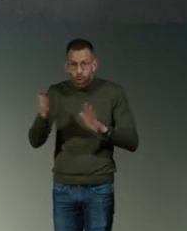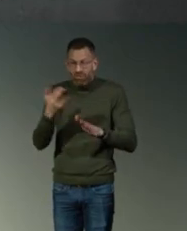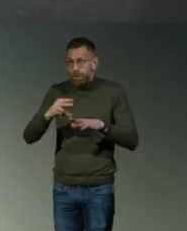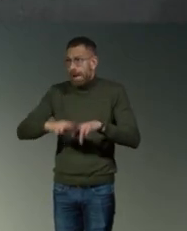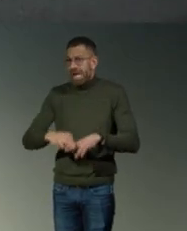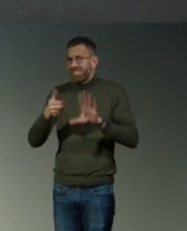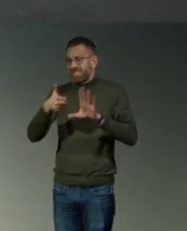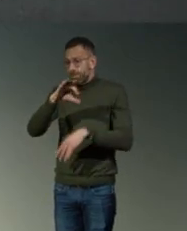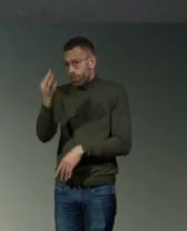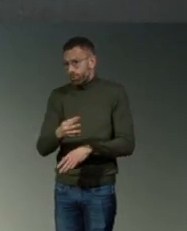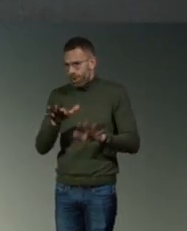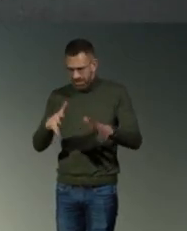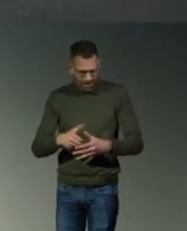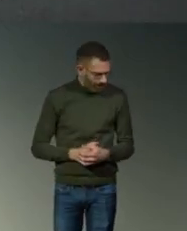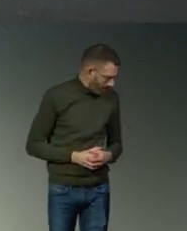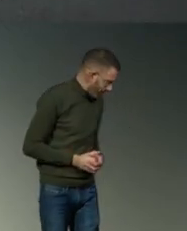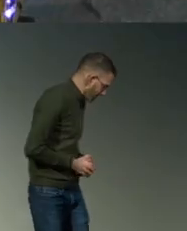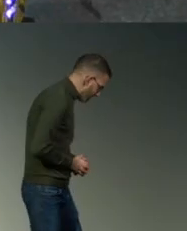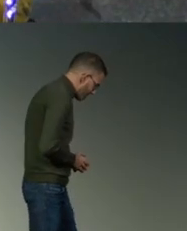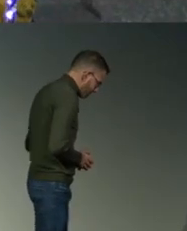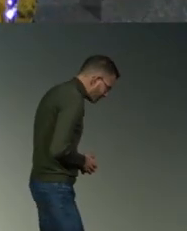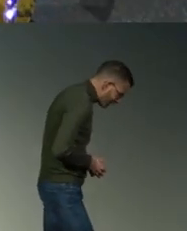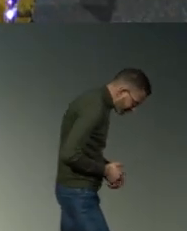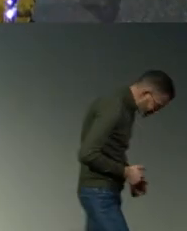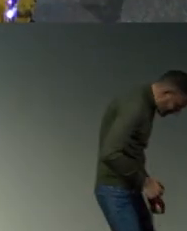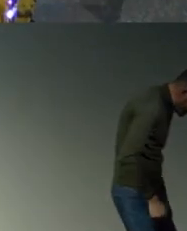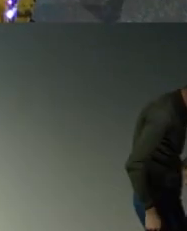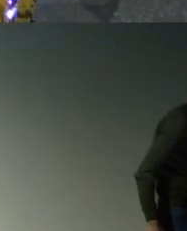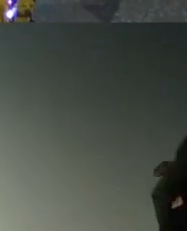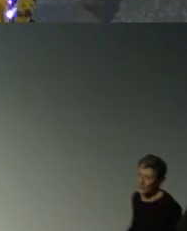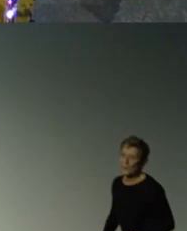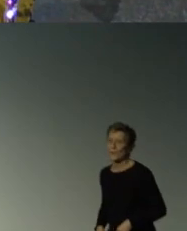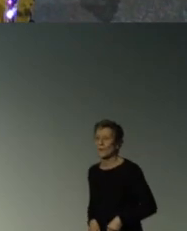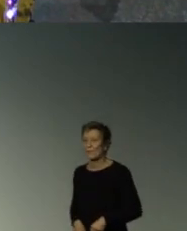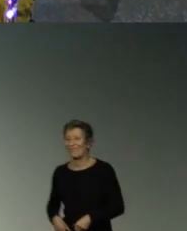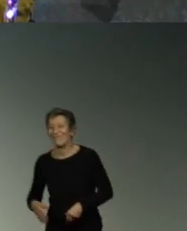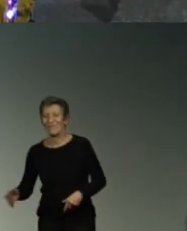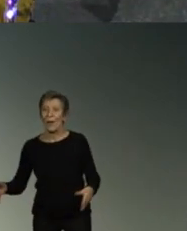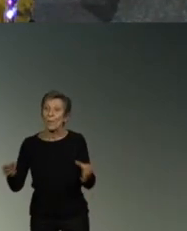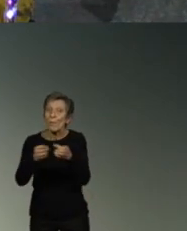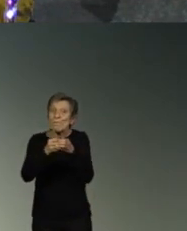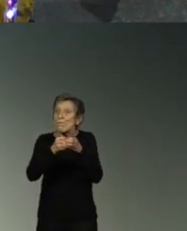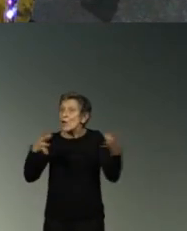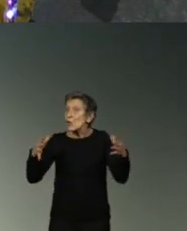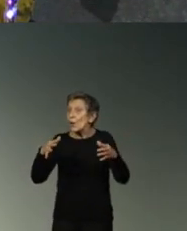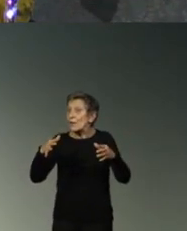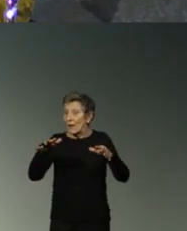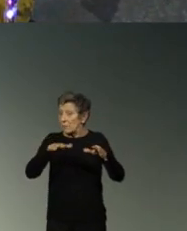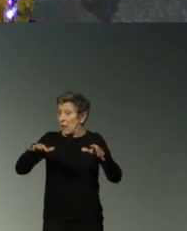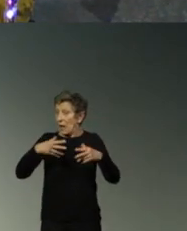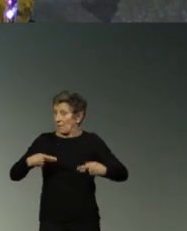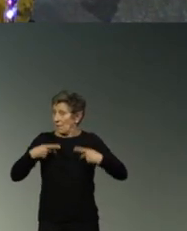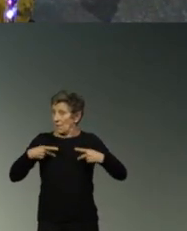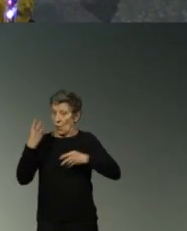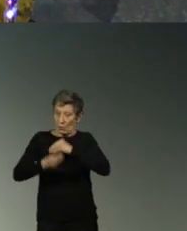ordre-là. Ouais. Et la grande majorité des êtres vivants sur cette planète sont des êtres vivants qui sont